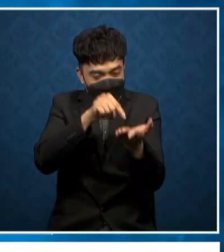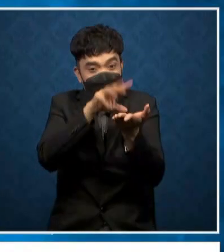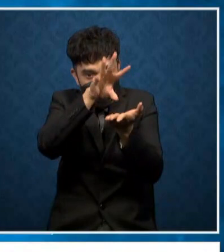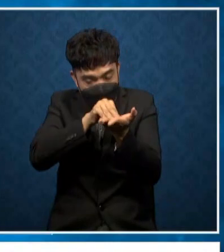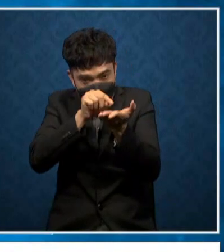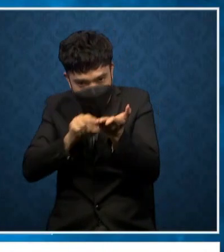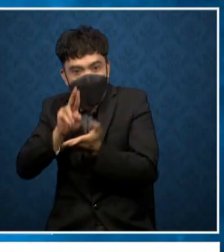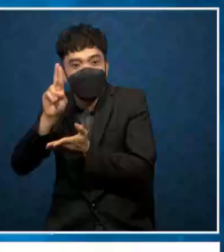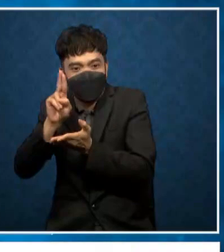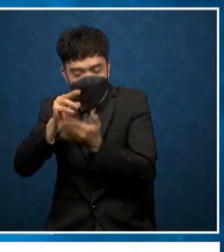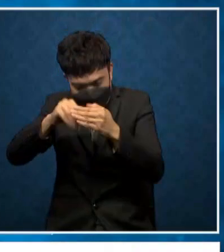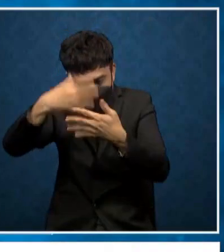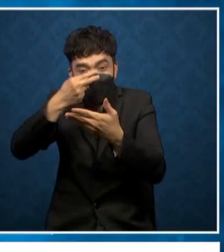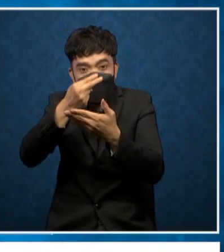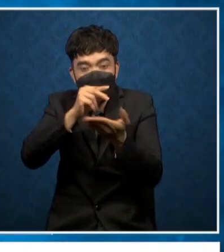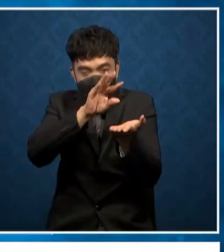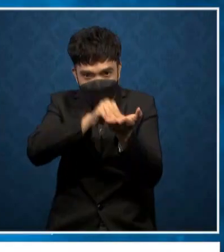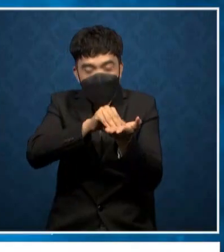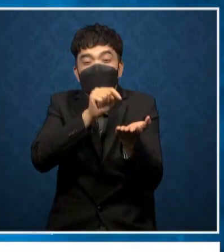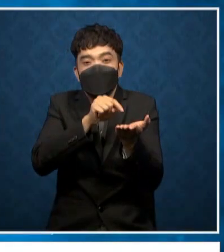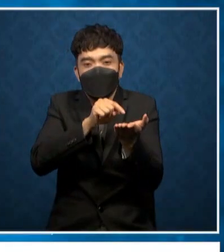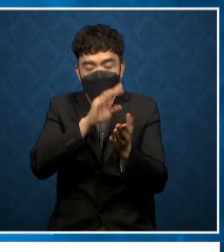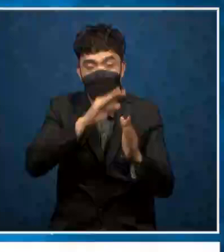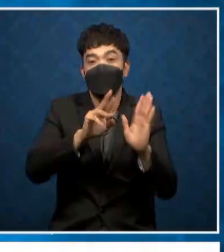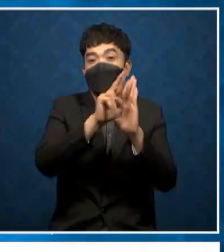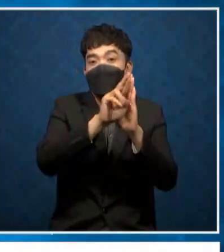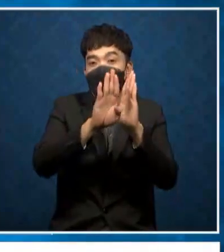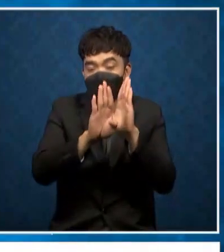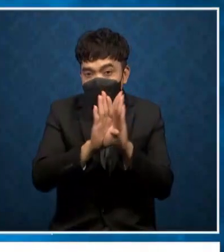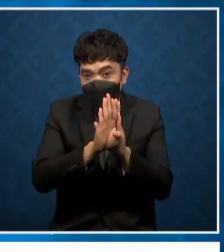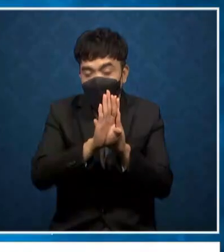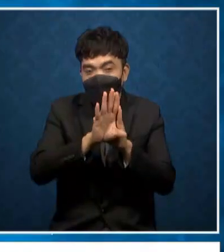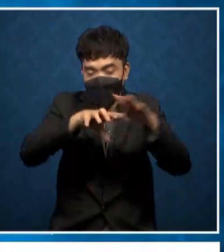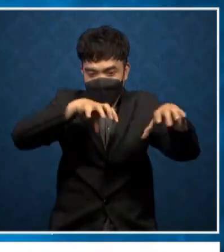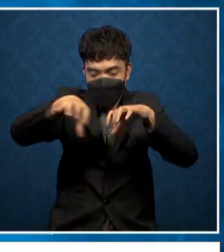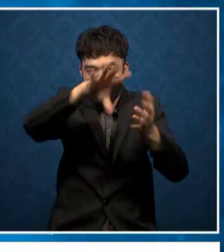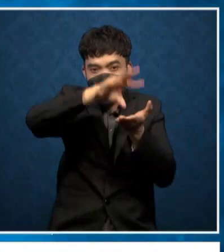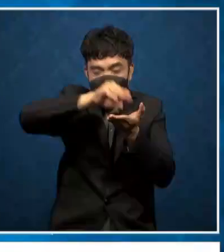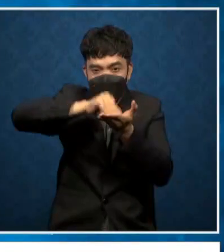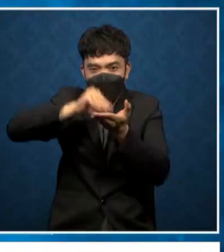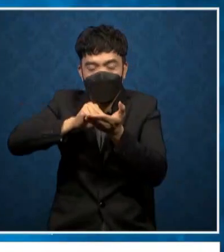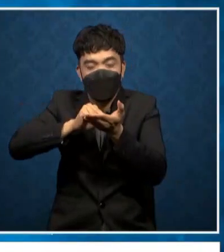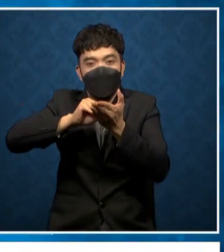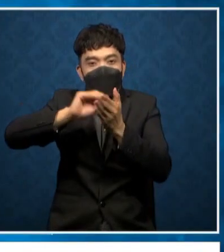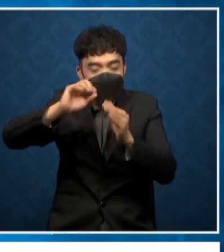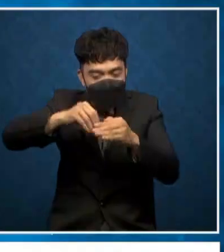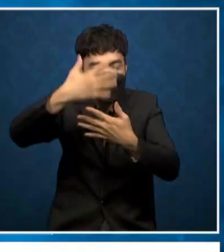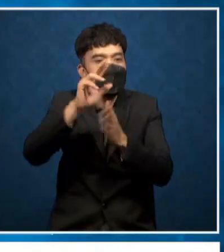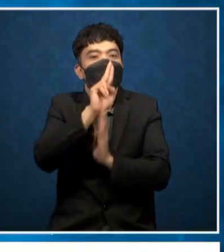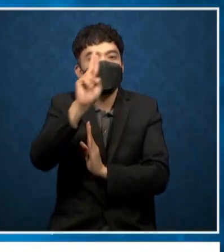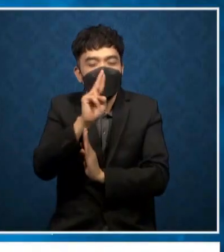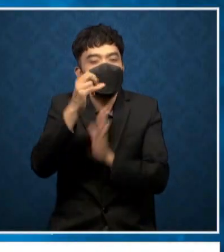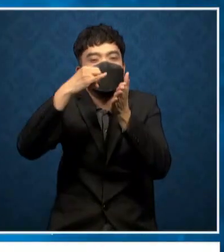ษฐทีและสังคมิอชัิว่าการพัฒนาระบบอิเมนเซอร์ให้ใช้งานได้ง่ายขึ้นสะดวกขึ้